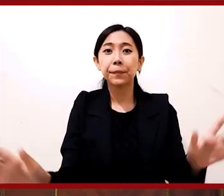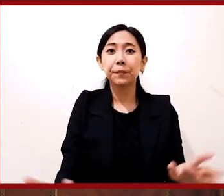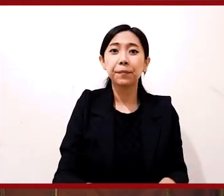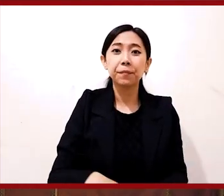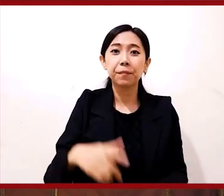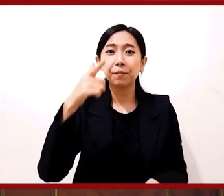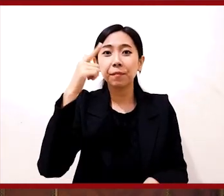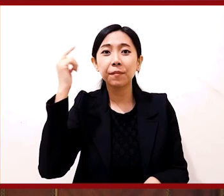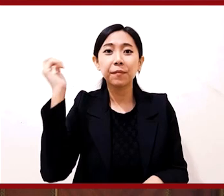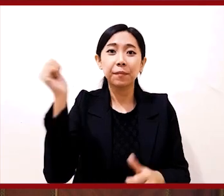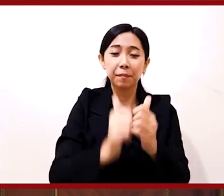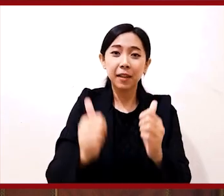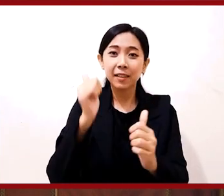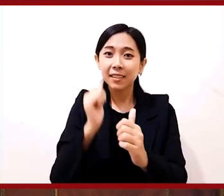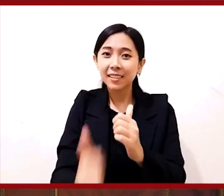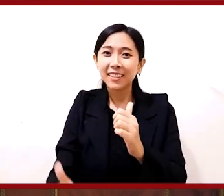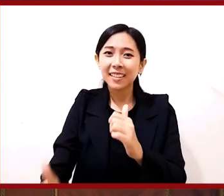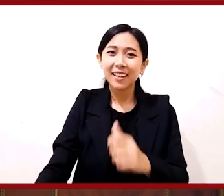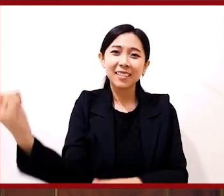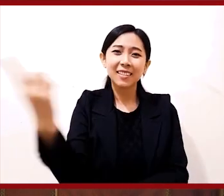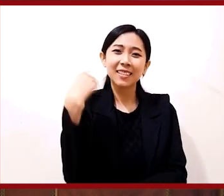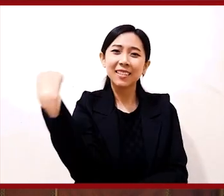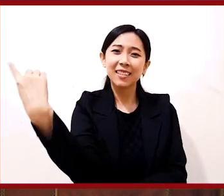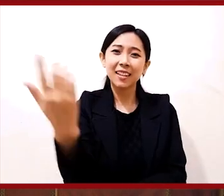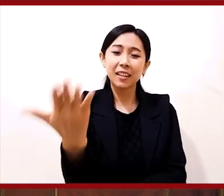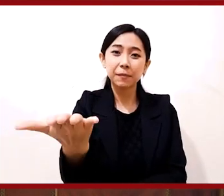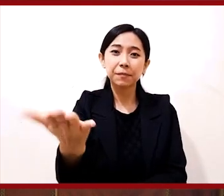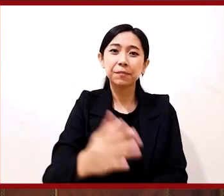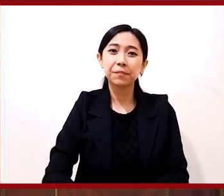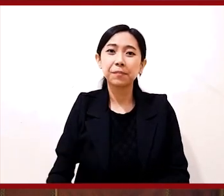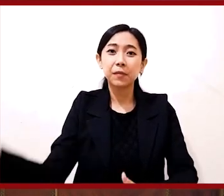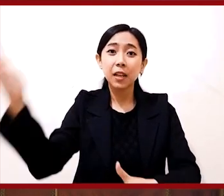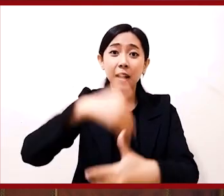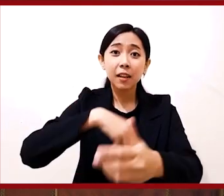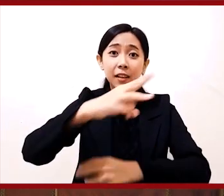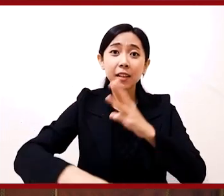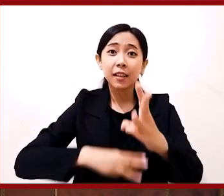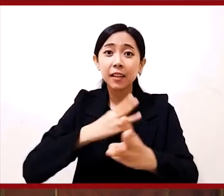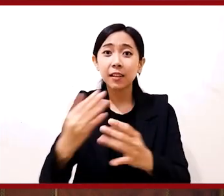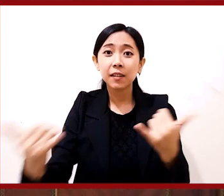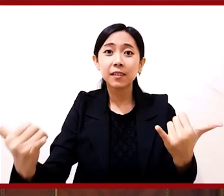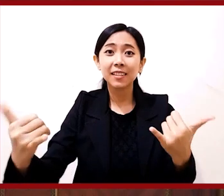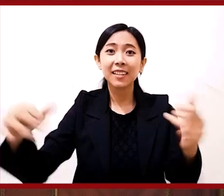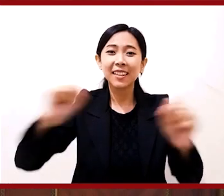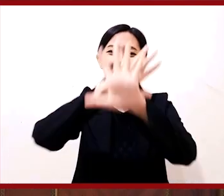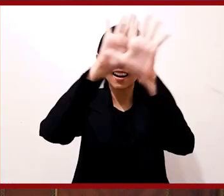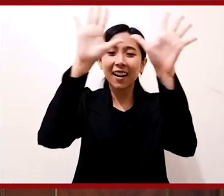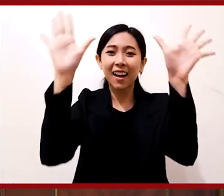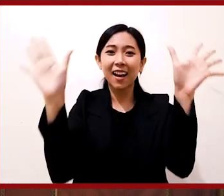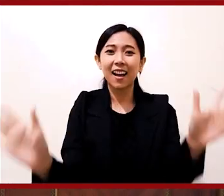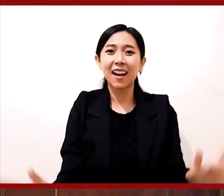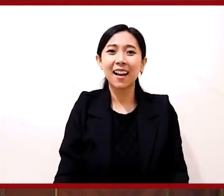gemerlap, anak masing-masing di sekitarnya. Dalam dunia ini